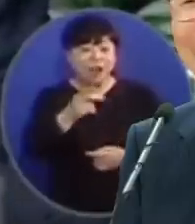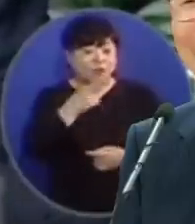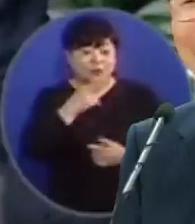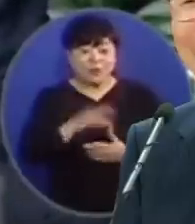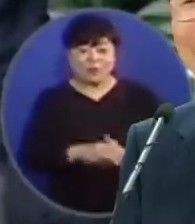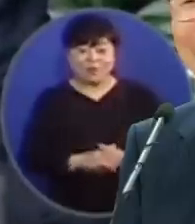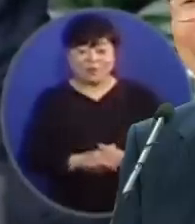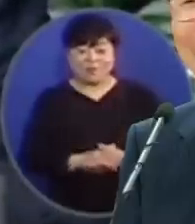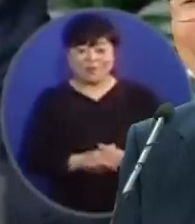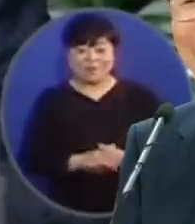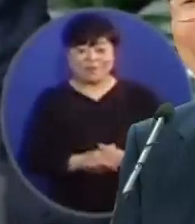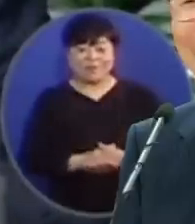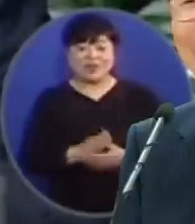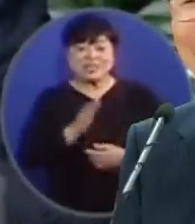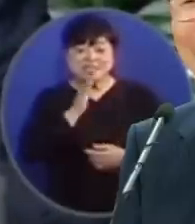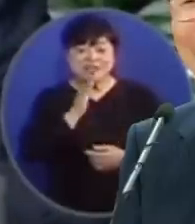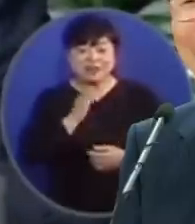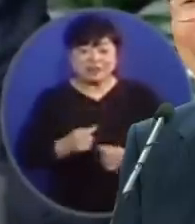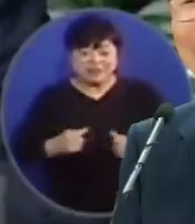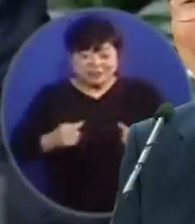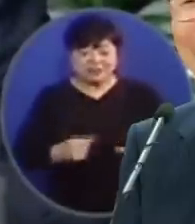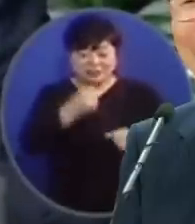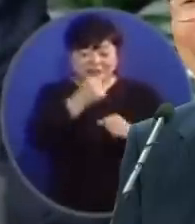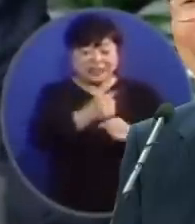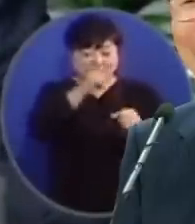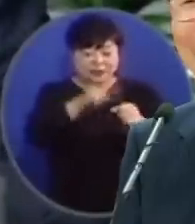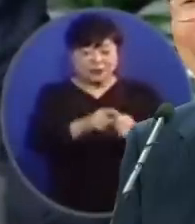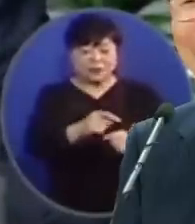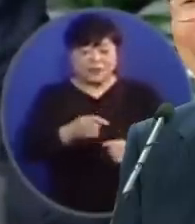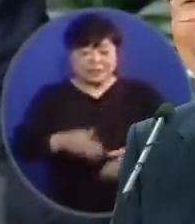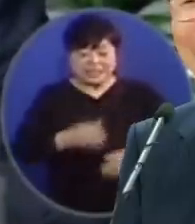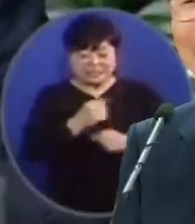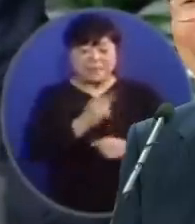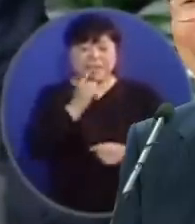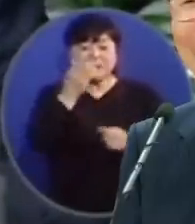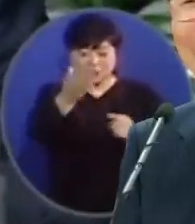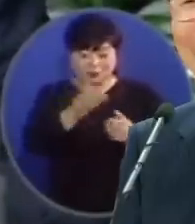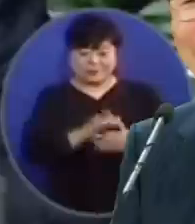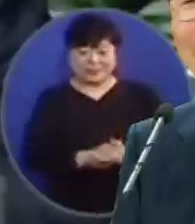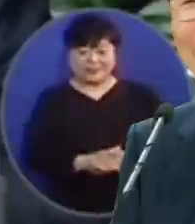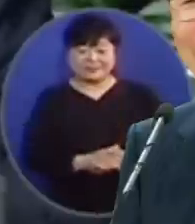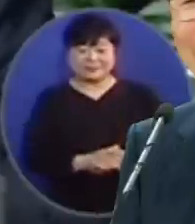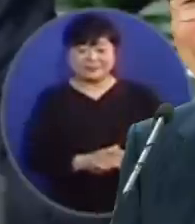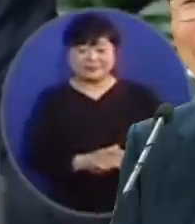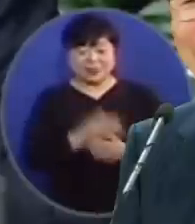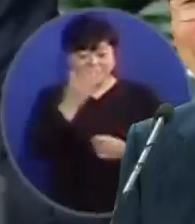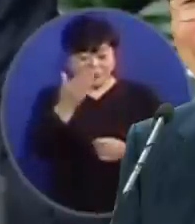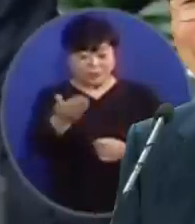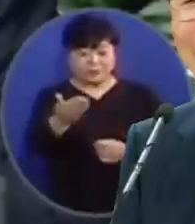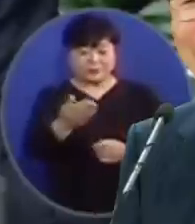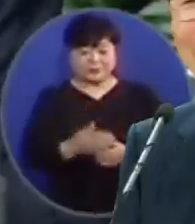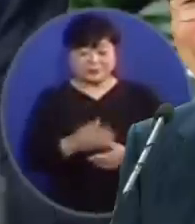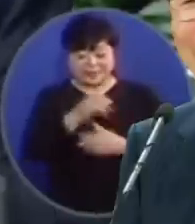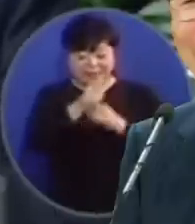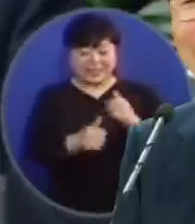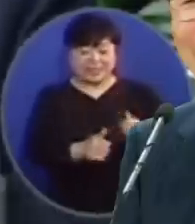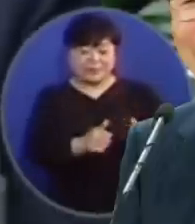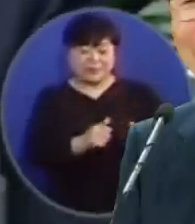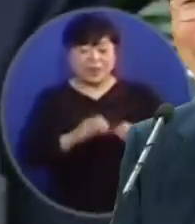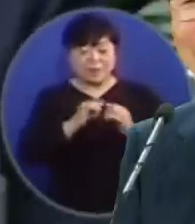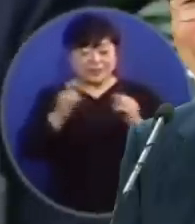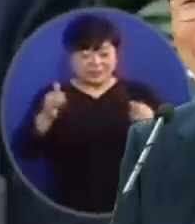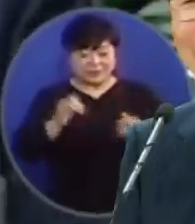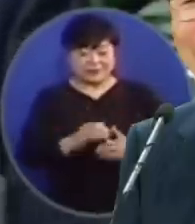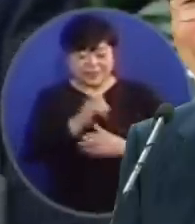없습니다. 긍정적이고 적극적이고 창조적이고 생산적인 말만 하는 것입니다. 여러분 하나님의 백성은 바로